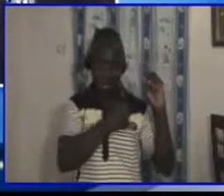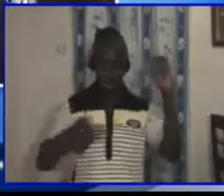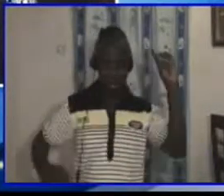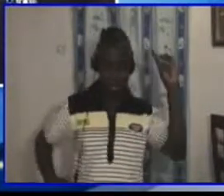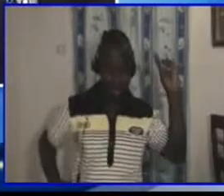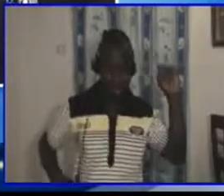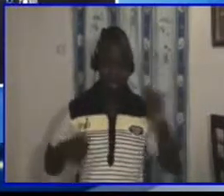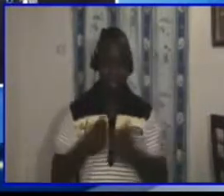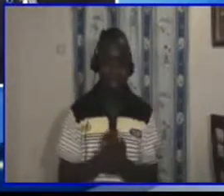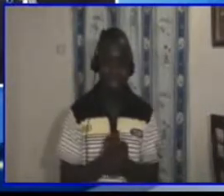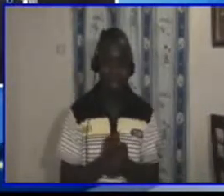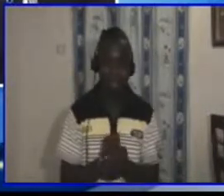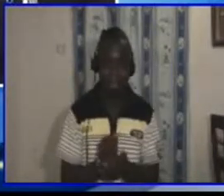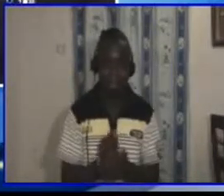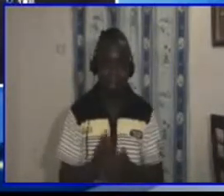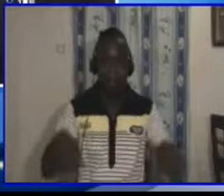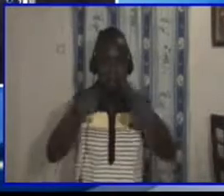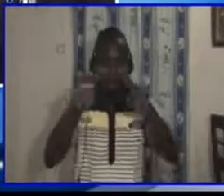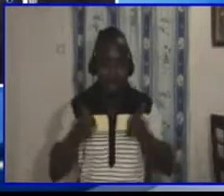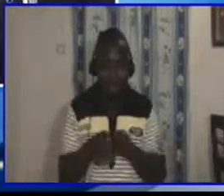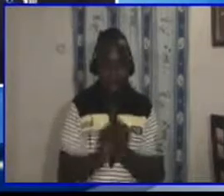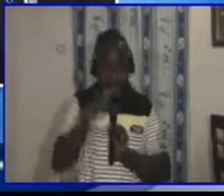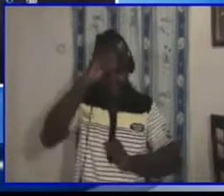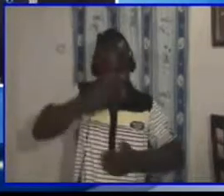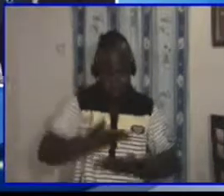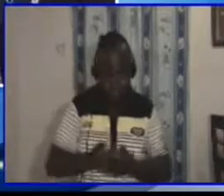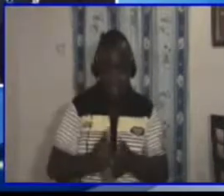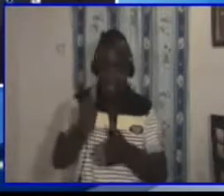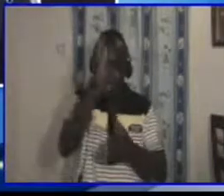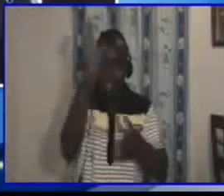come figlio di davide egli re